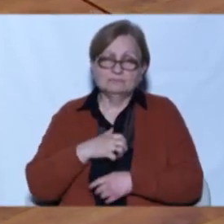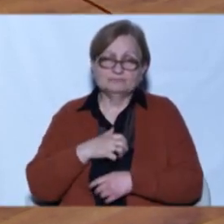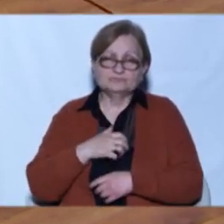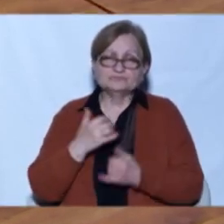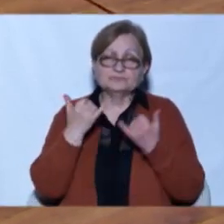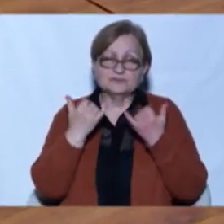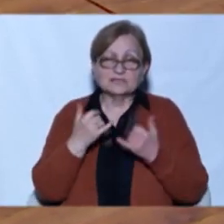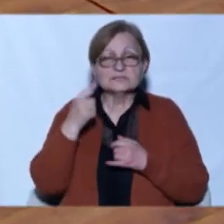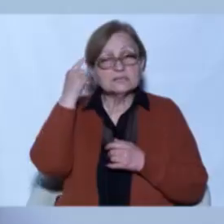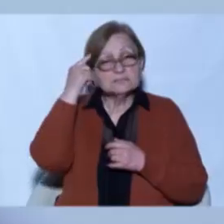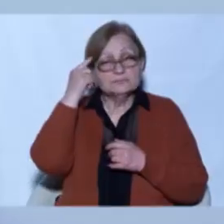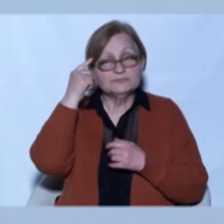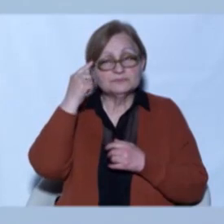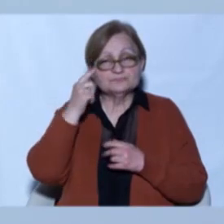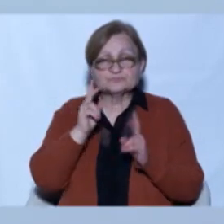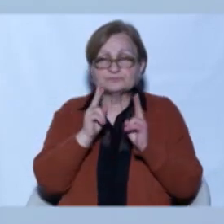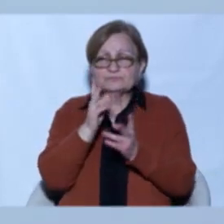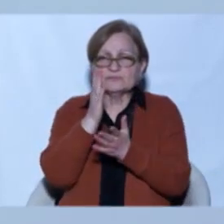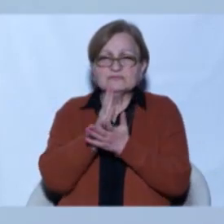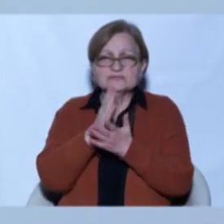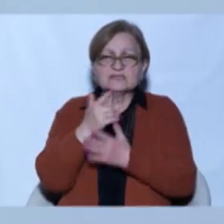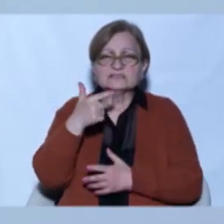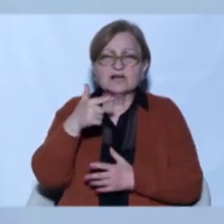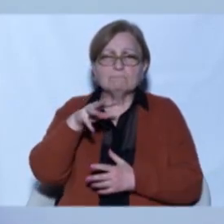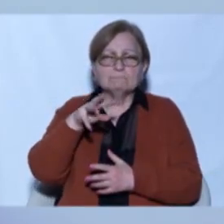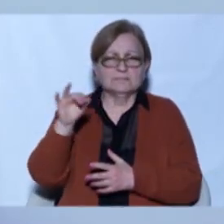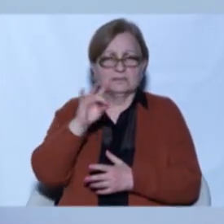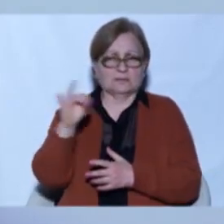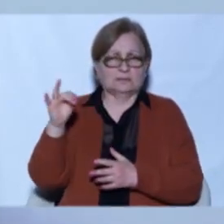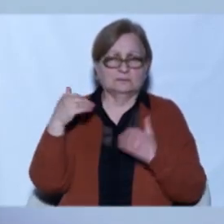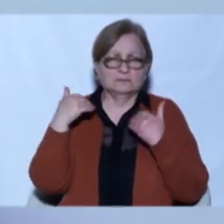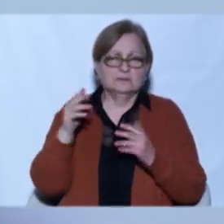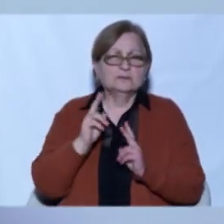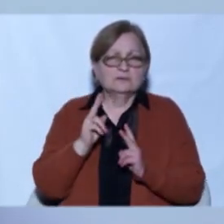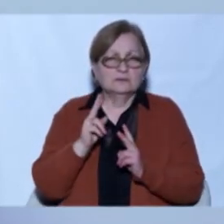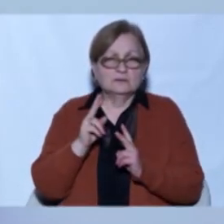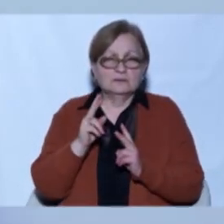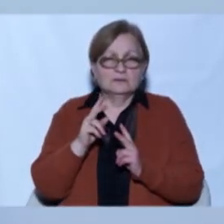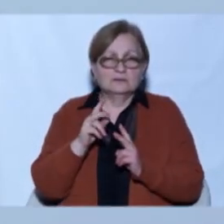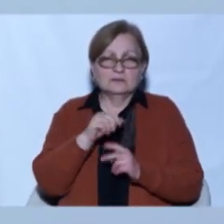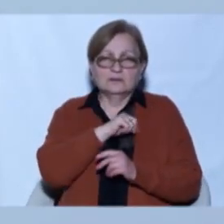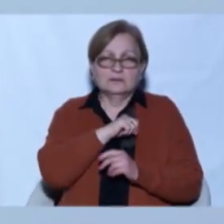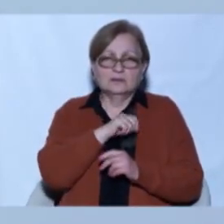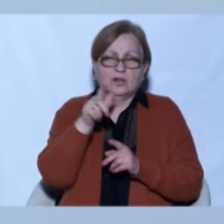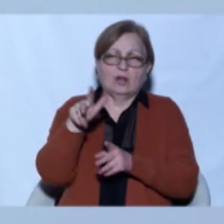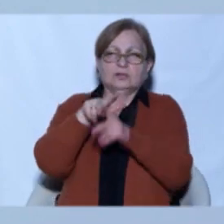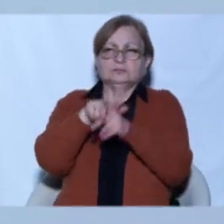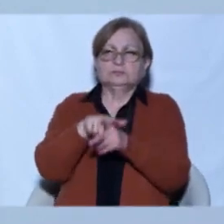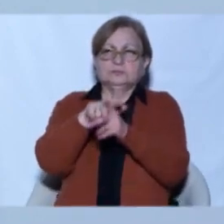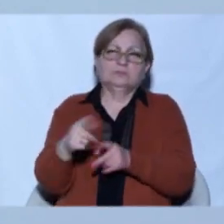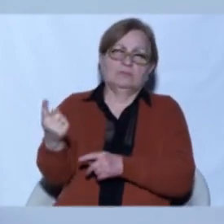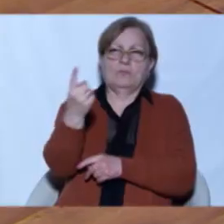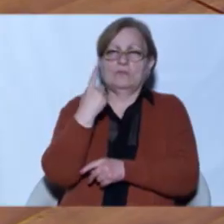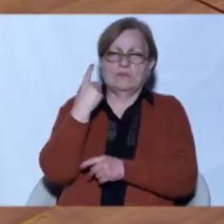დღესაც იფიქრო შენ ამაზე, ვინ არის გმირი ან სად არის. რა თქმა უნდა ეს გმირი არ გამოჩნდება ცხენზე ამხედრებული